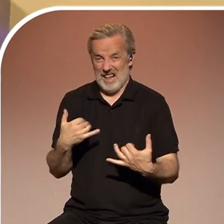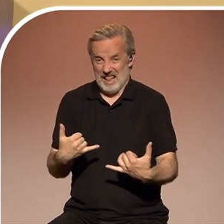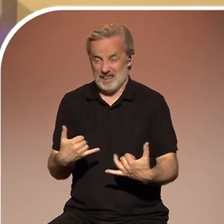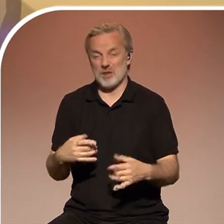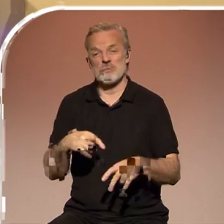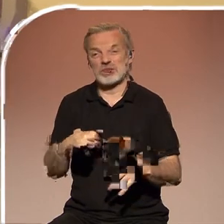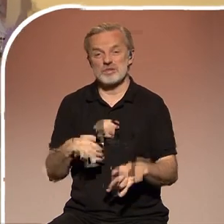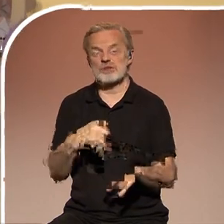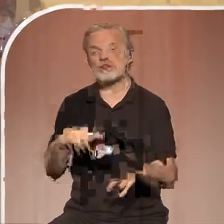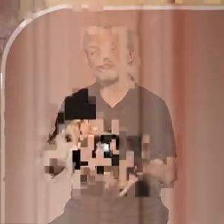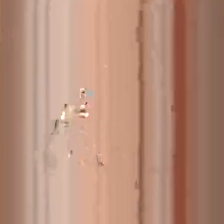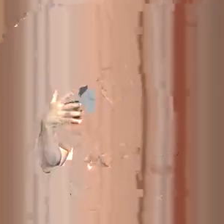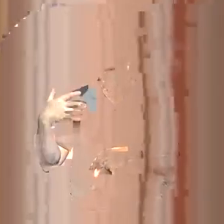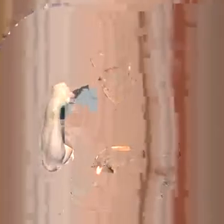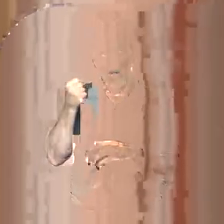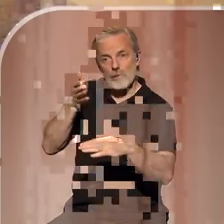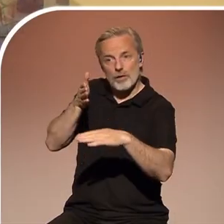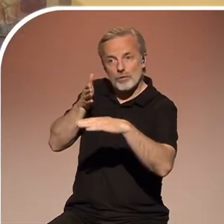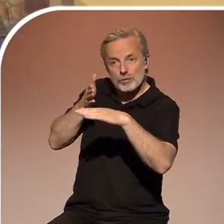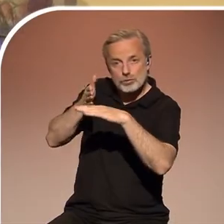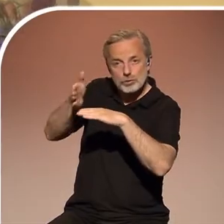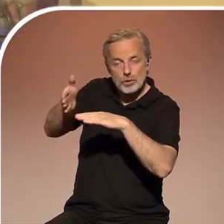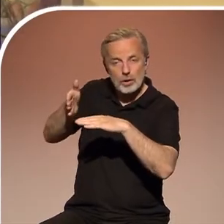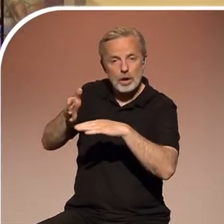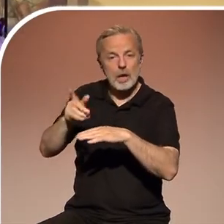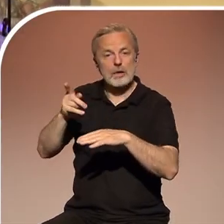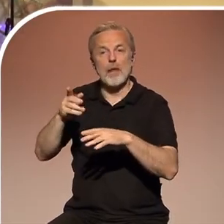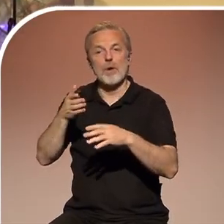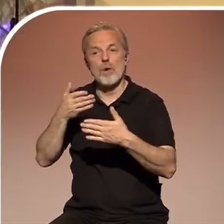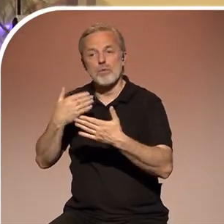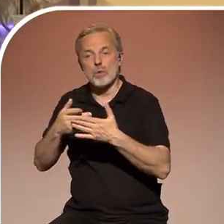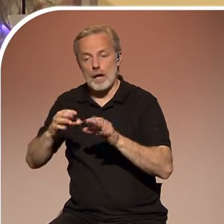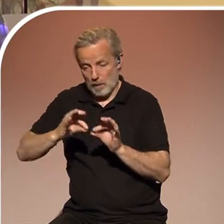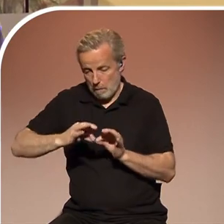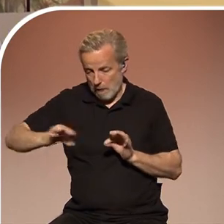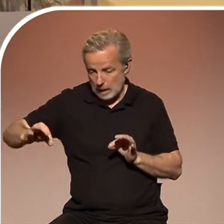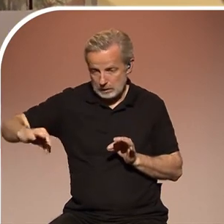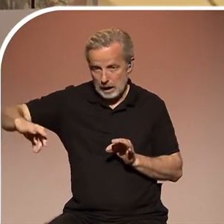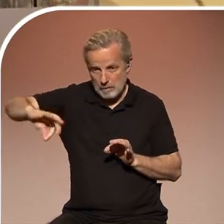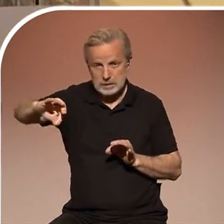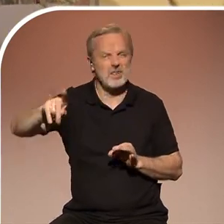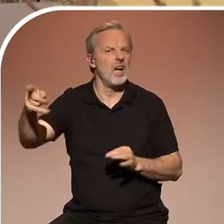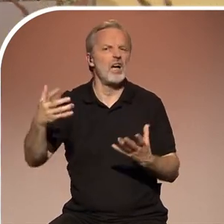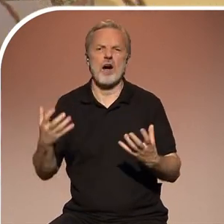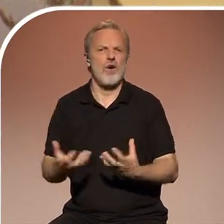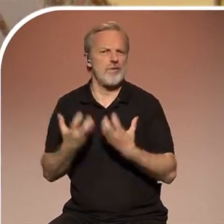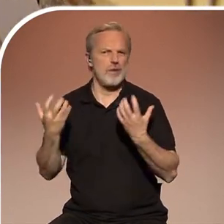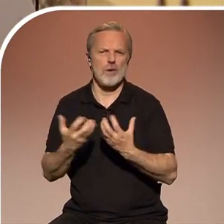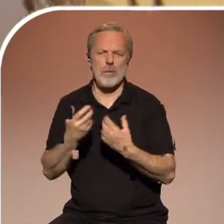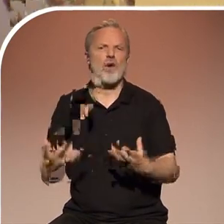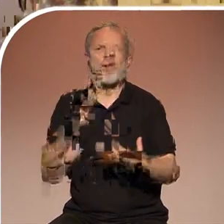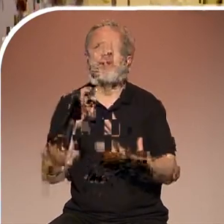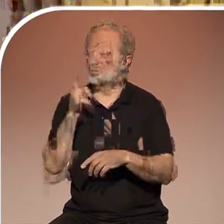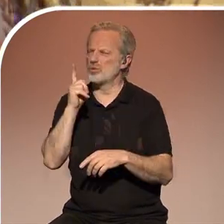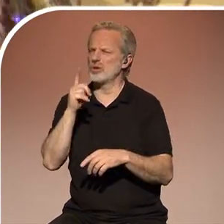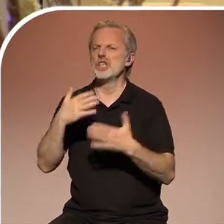těch dovnitř. My se budeme snažit ve všech vypáskovat takový provoz, protože ono to je to potravinářská výroba, není to vždy jednoduché, ale aby